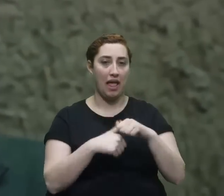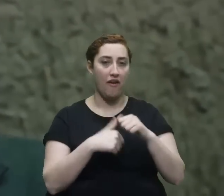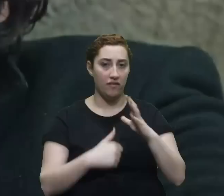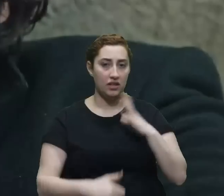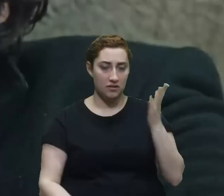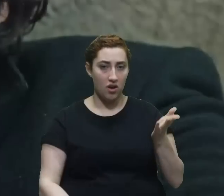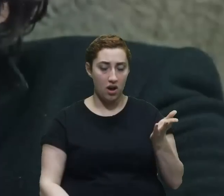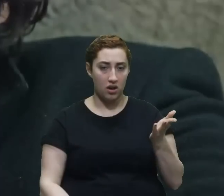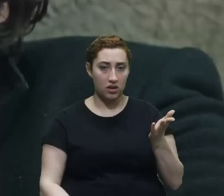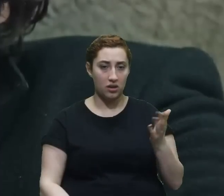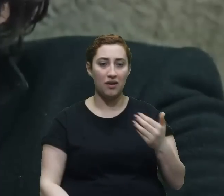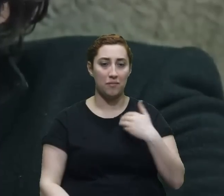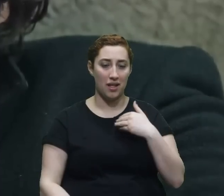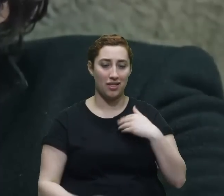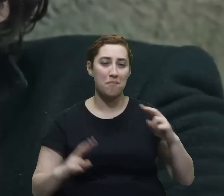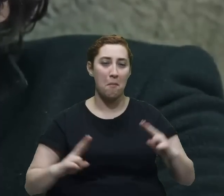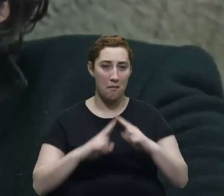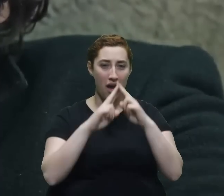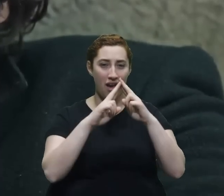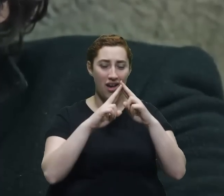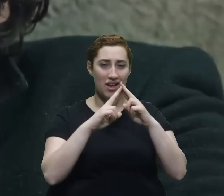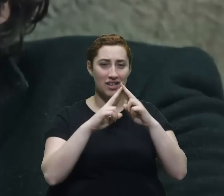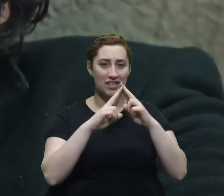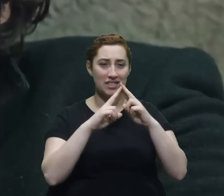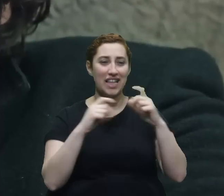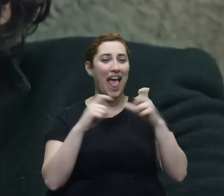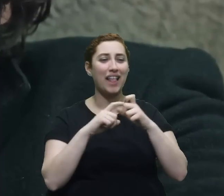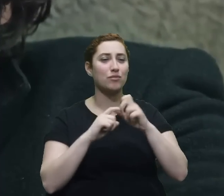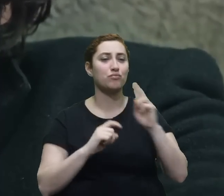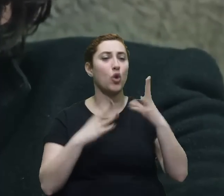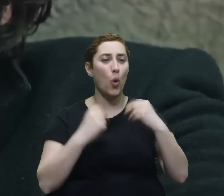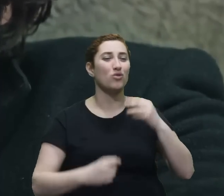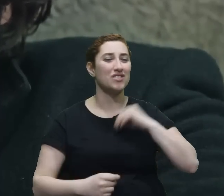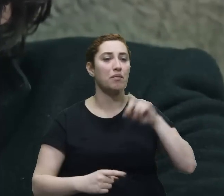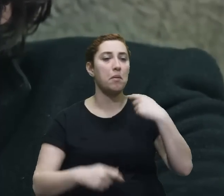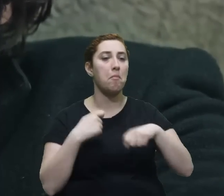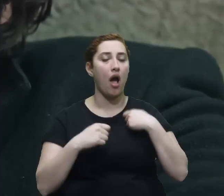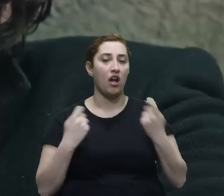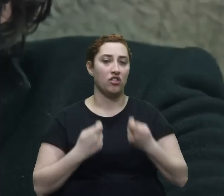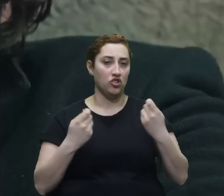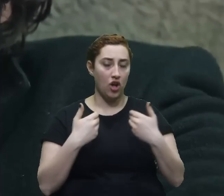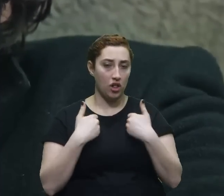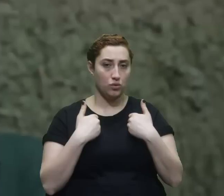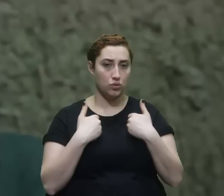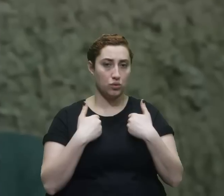evliydi. Ben de Paris'te Edmond'a ait olduğunu zannettiğim bir bankada çalışıyordum.